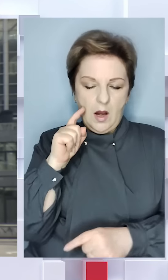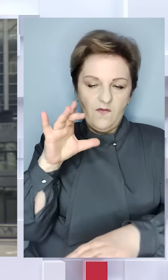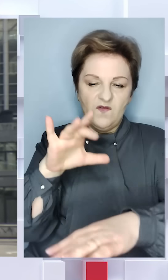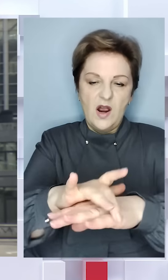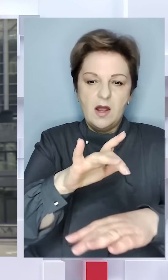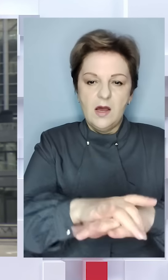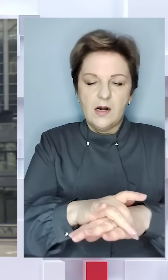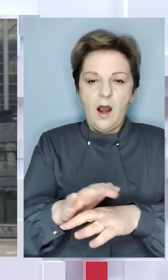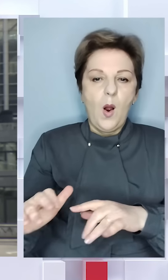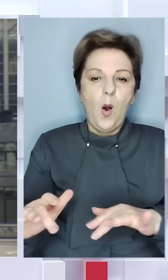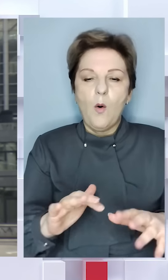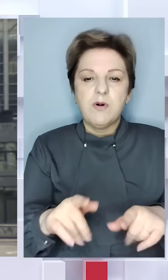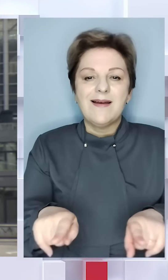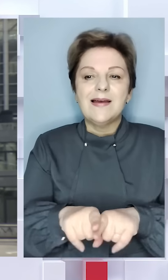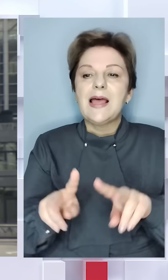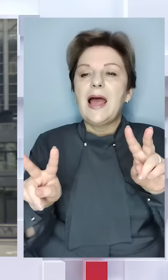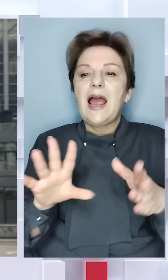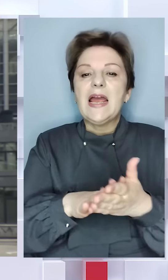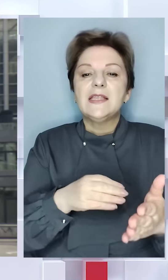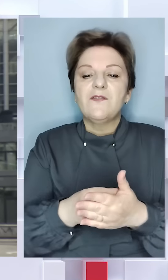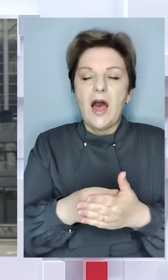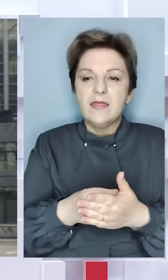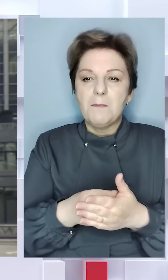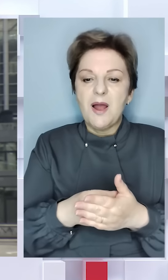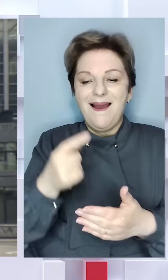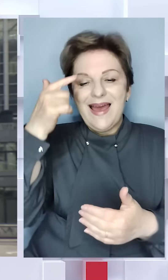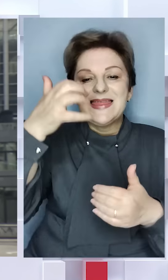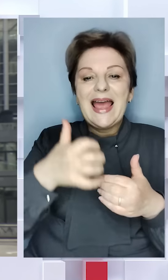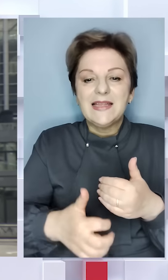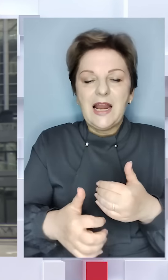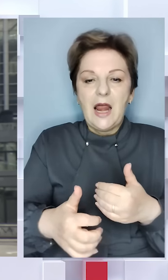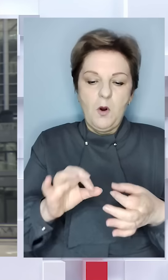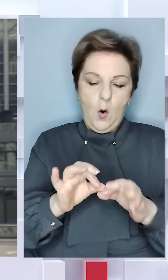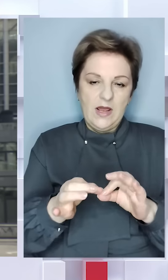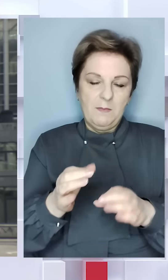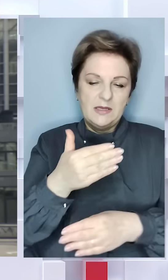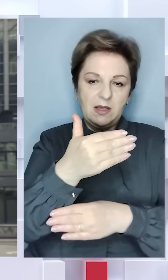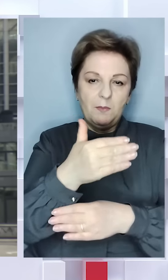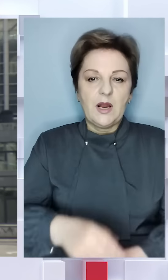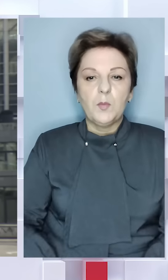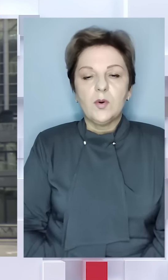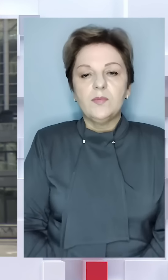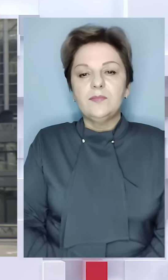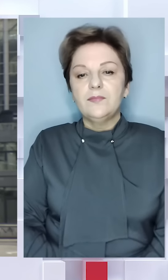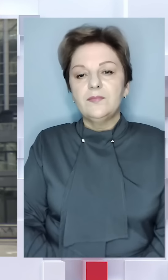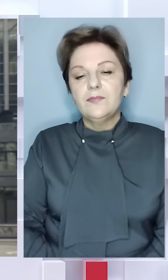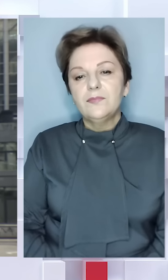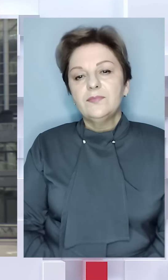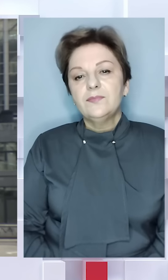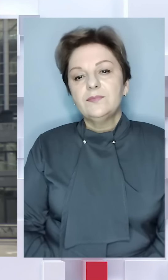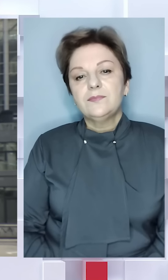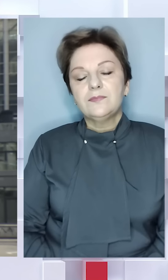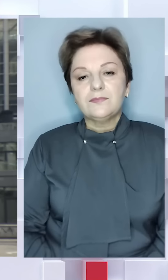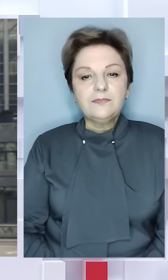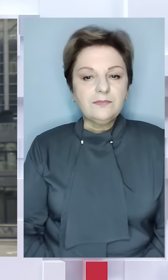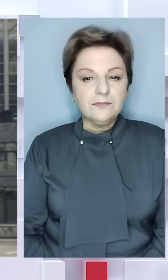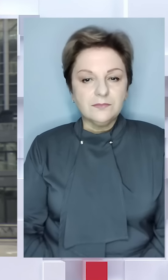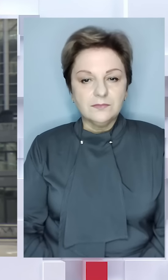викривати операції під так званим нейтральним олімпійським прапором. Ігор Бондаренко, Михайло Путята,